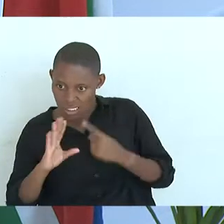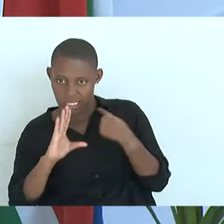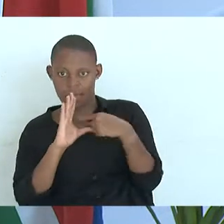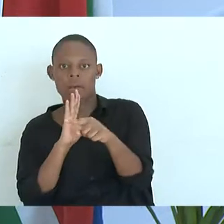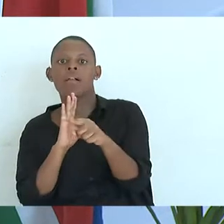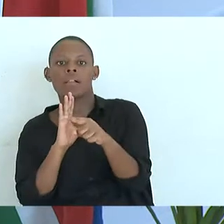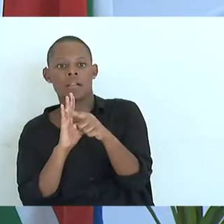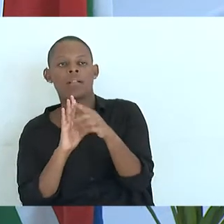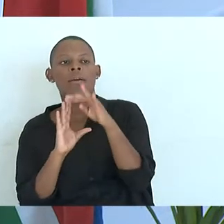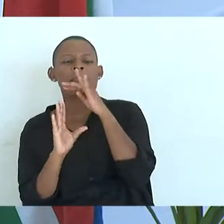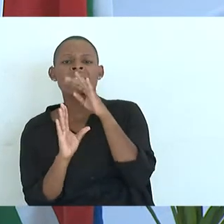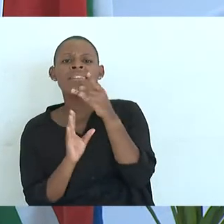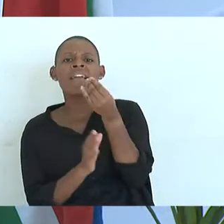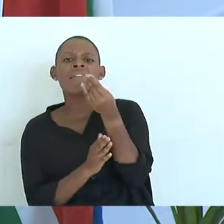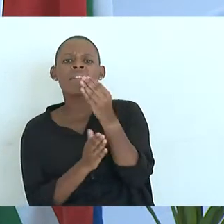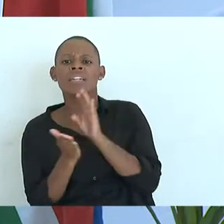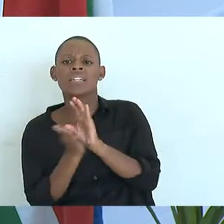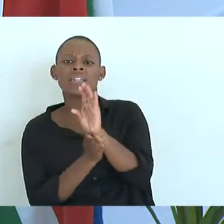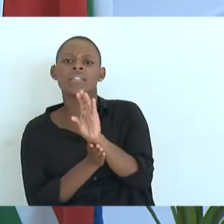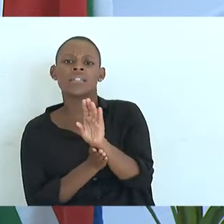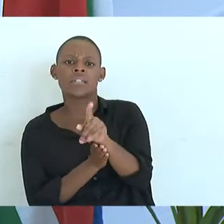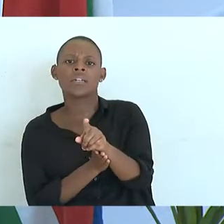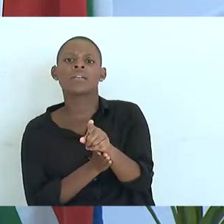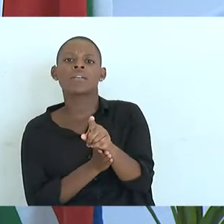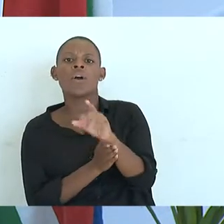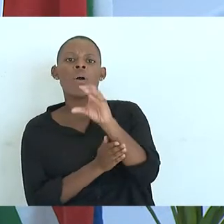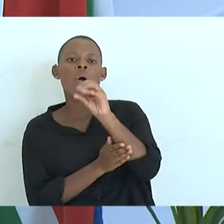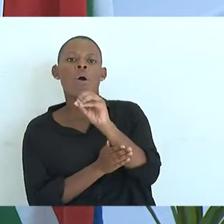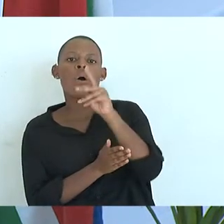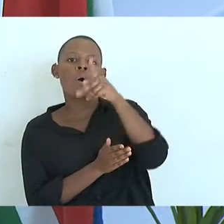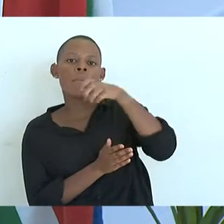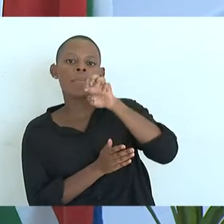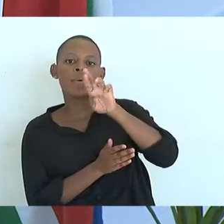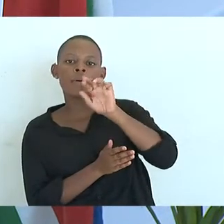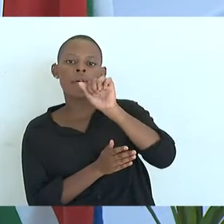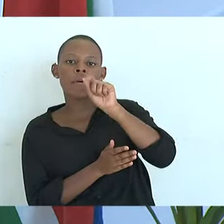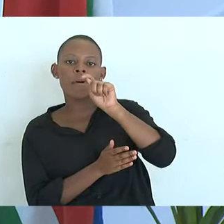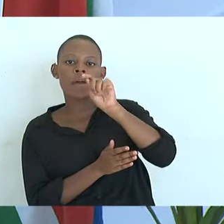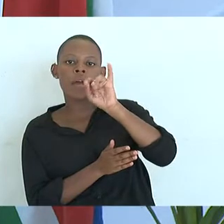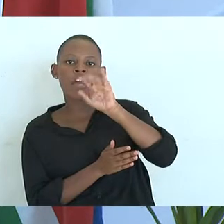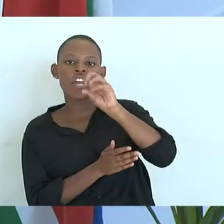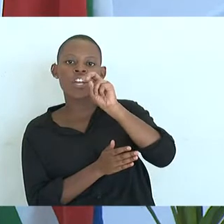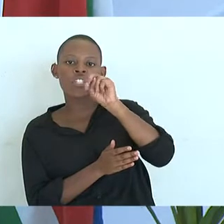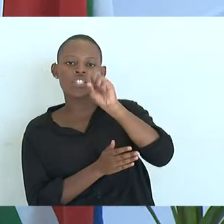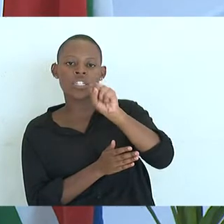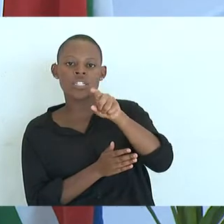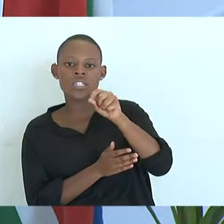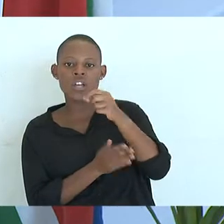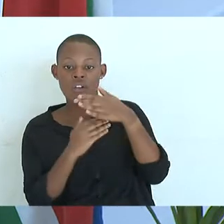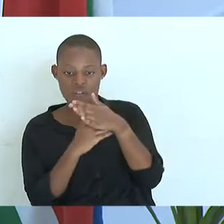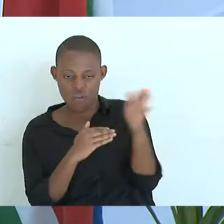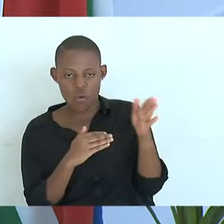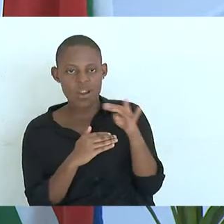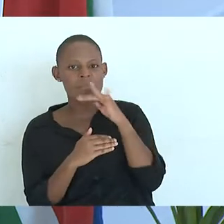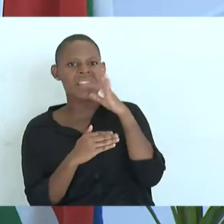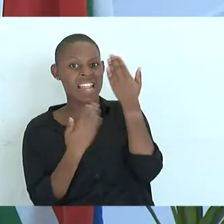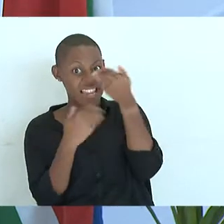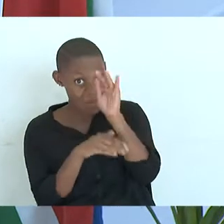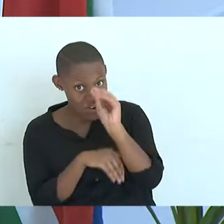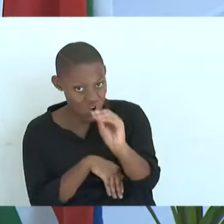leyo fund ibizwa nge-Operation Vula ayinayo i-limit. Angeke